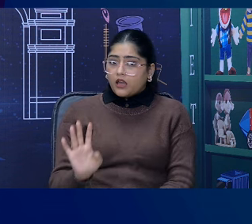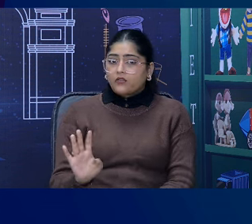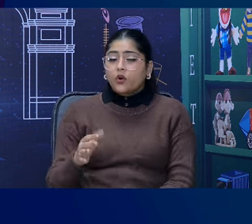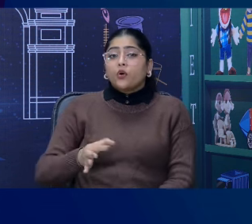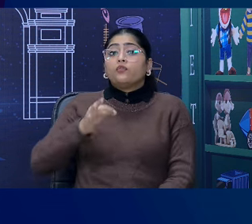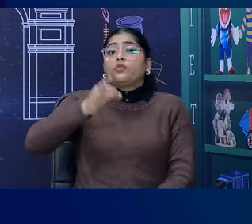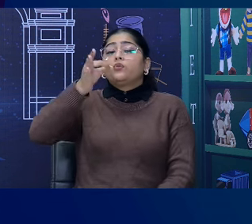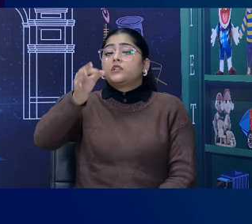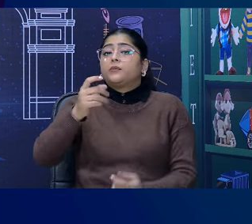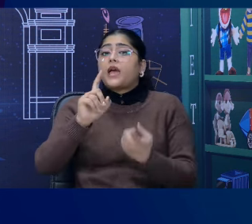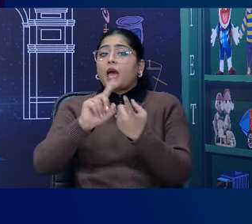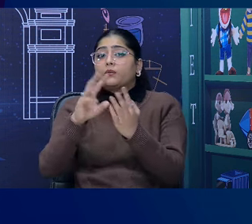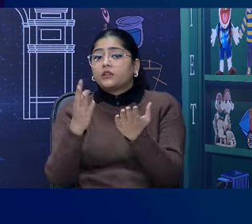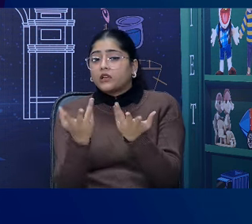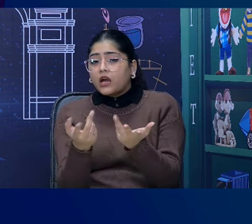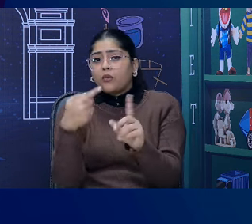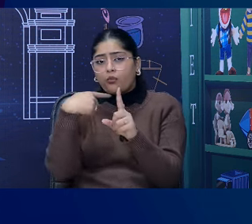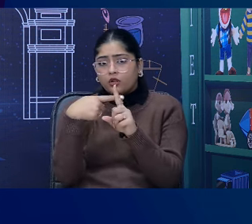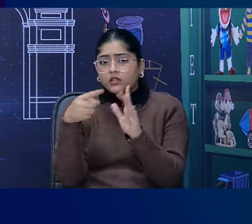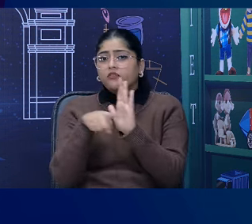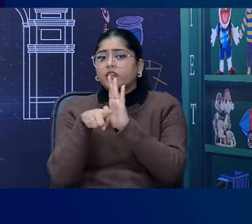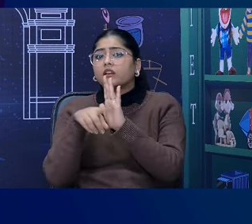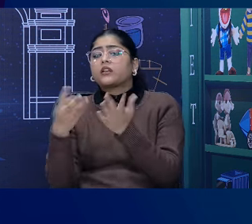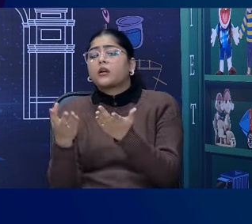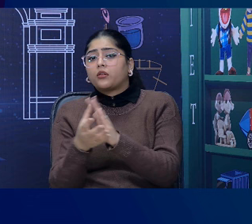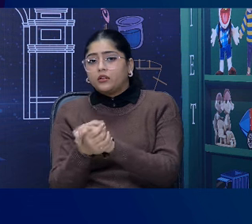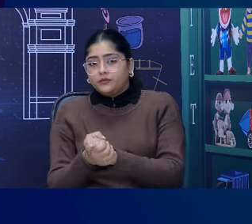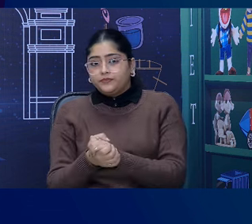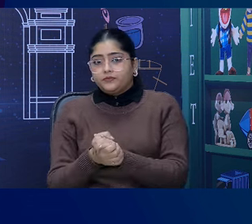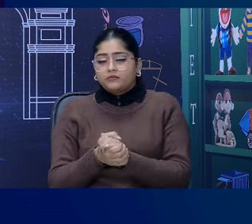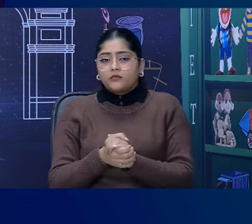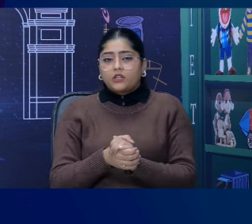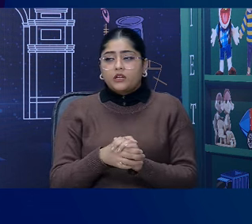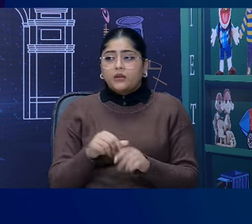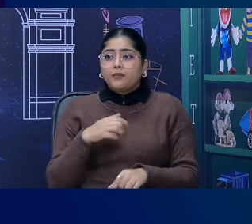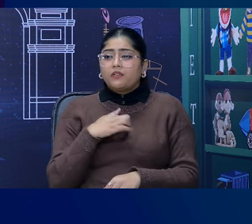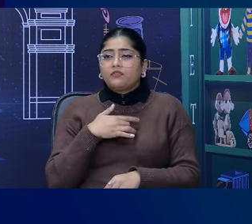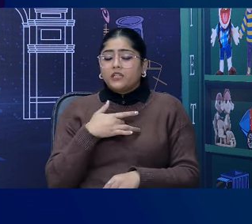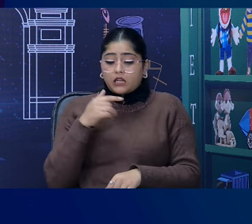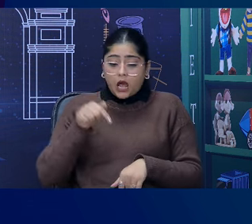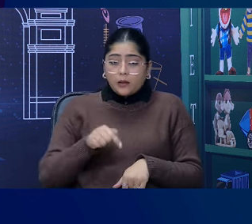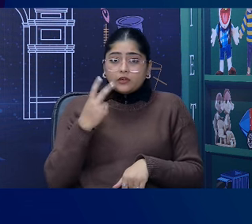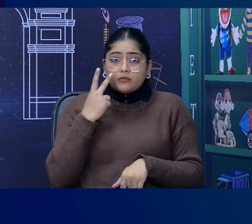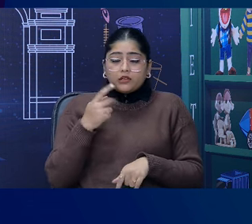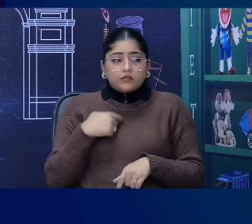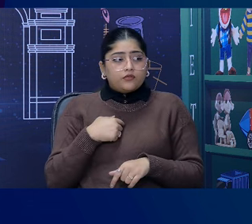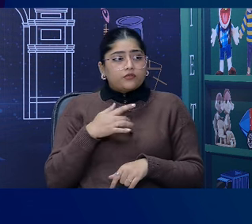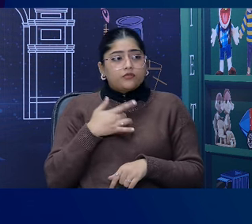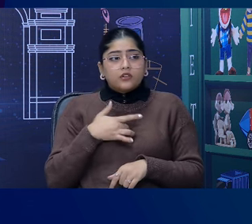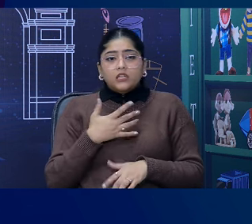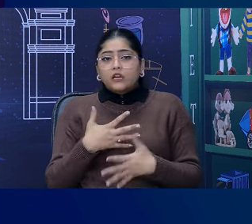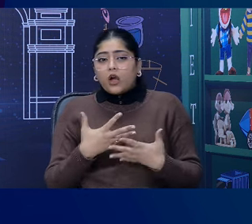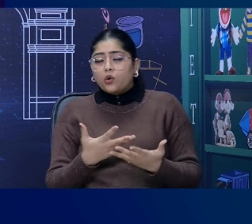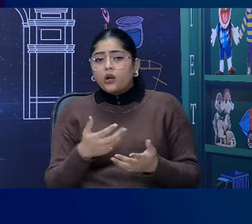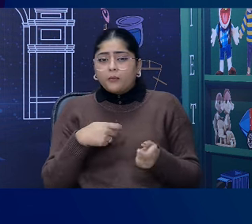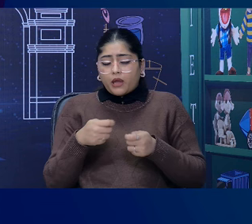वह क्या नुकसान कर सकती है तीसरा हम उसको प्रेजेंट में देखते हैं कि अच्छा हम उससे डील कर सकते हैं